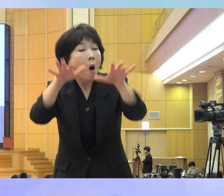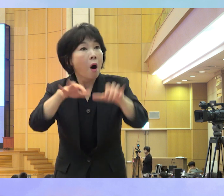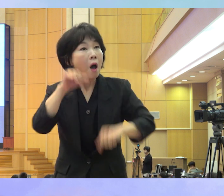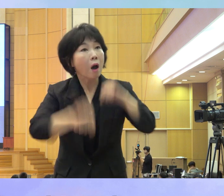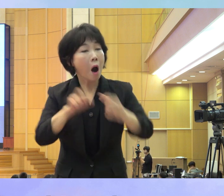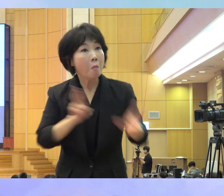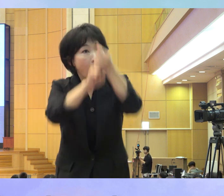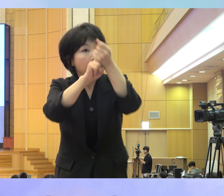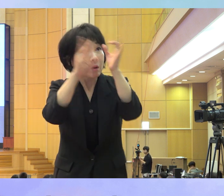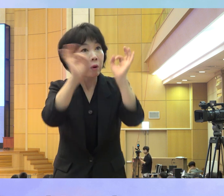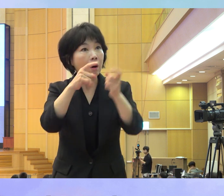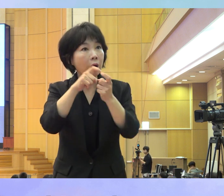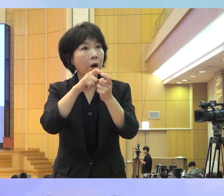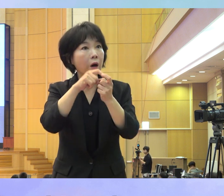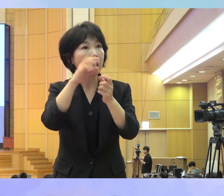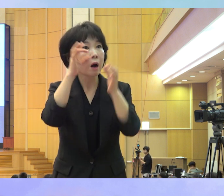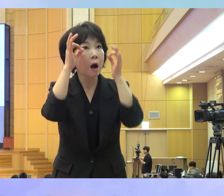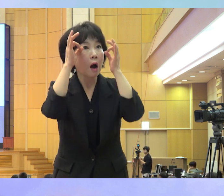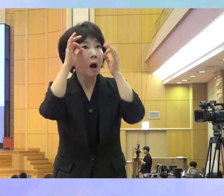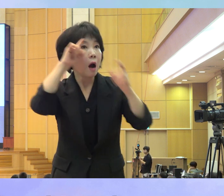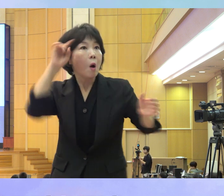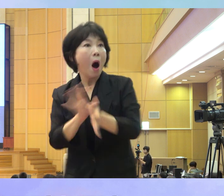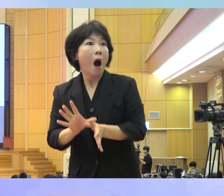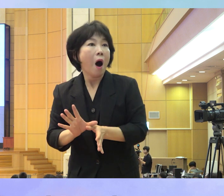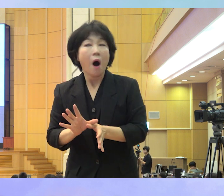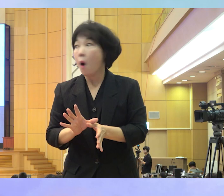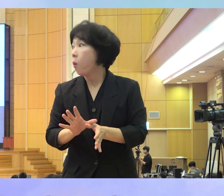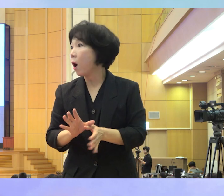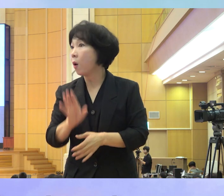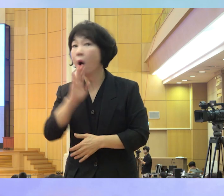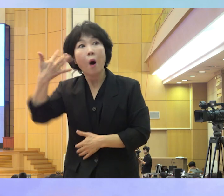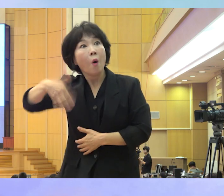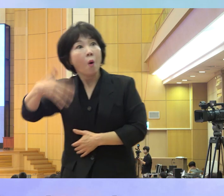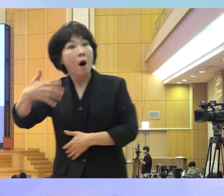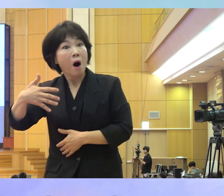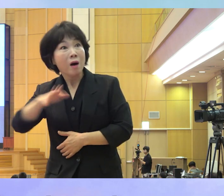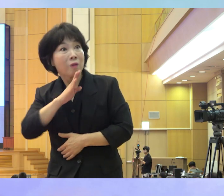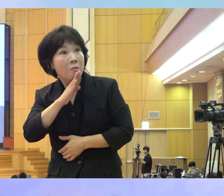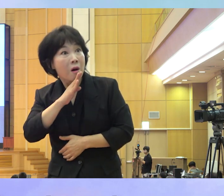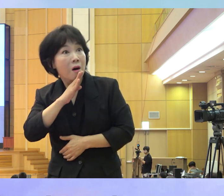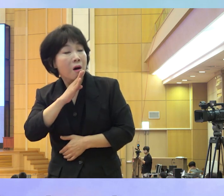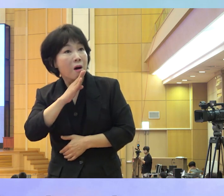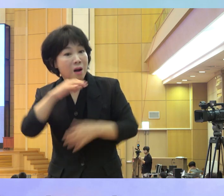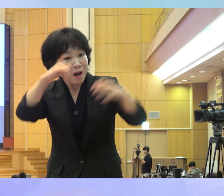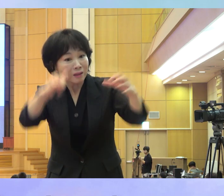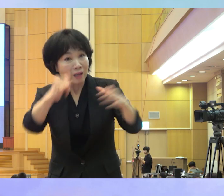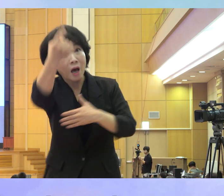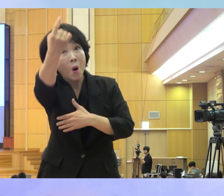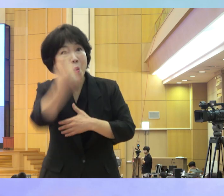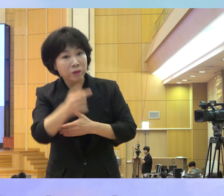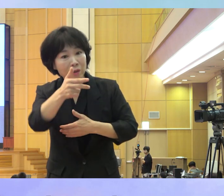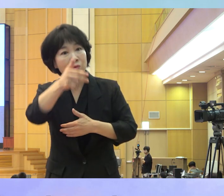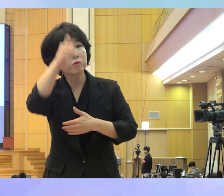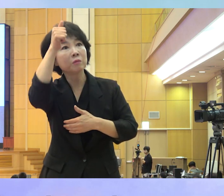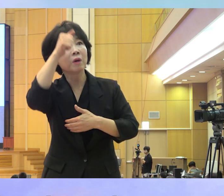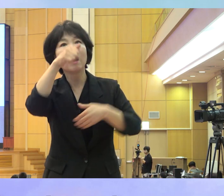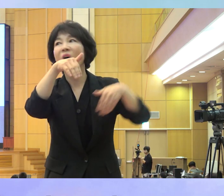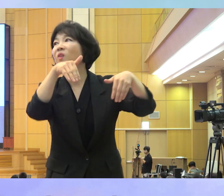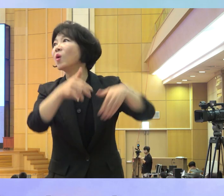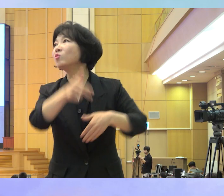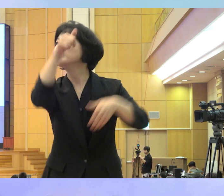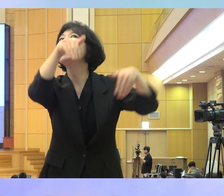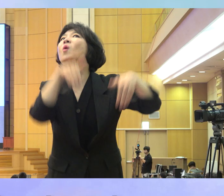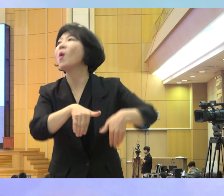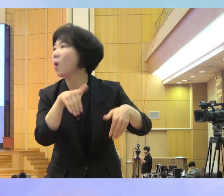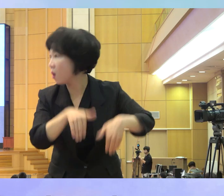이는 참으로 세상에 오실 그 뭐라고? 선지자라 그랬어요.